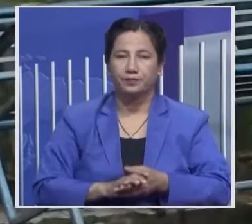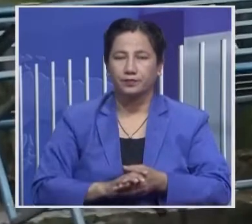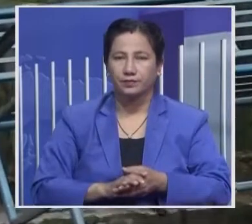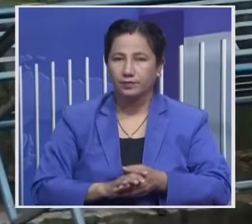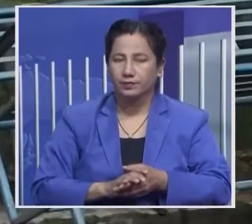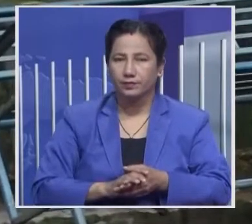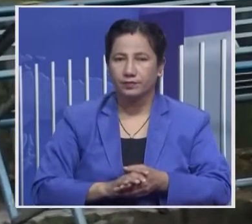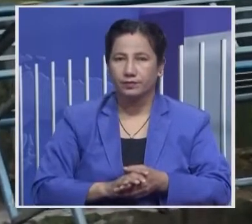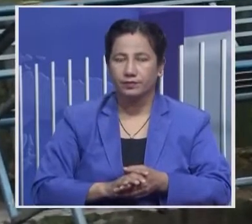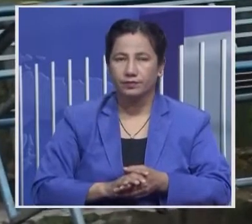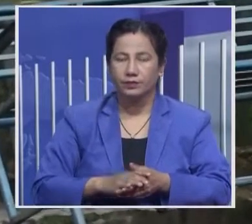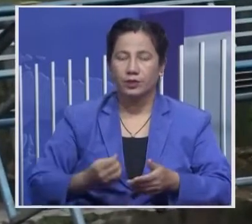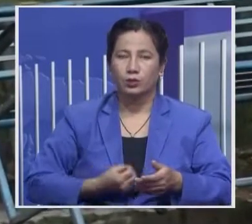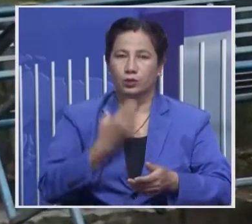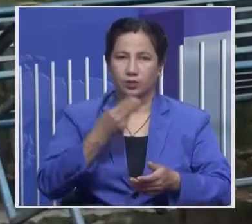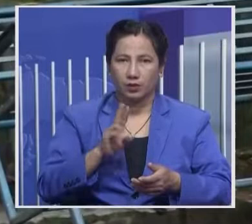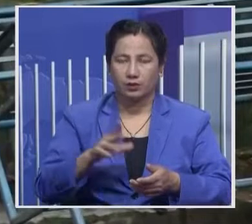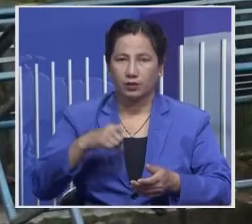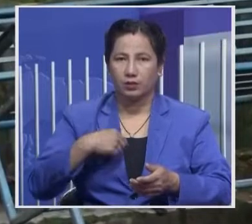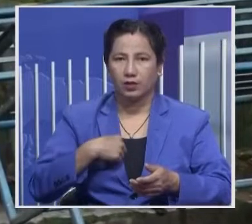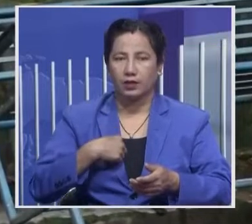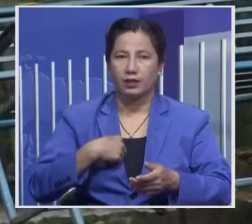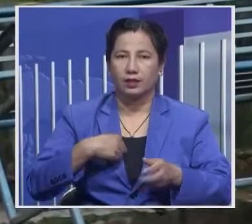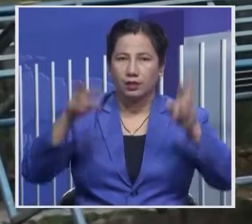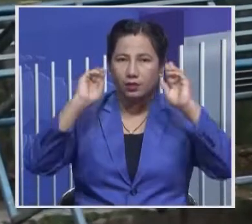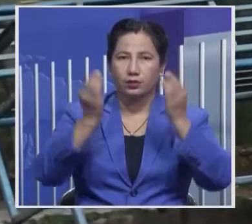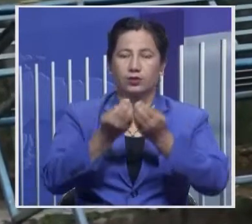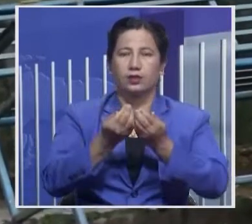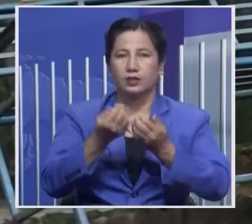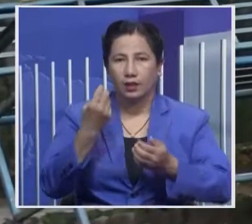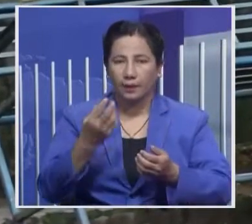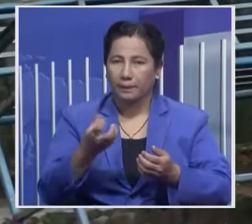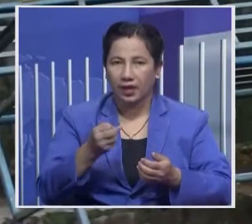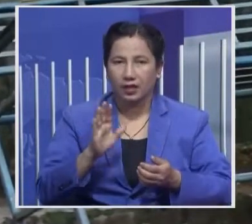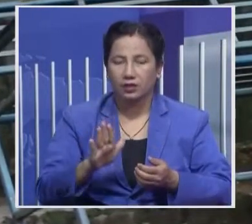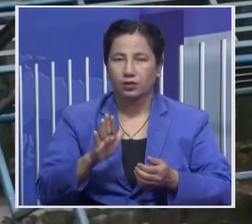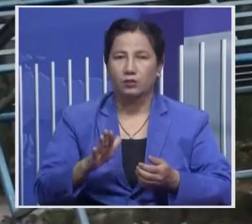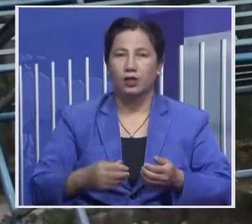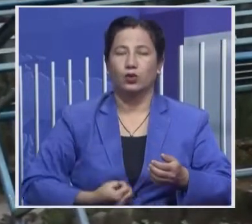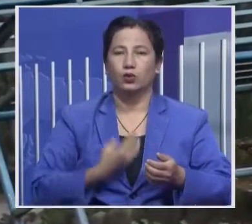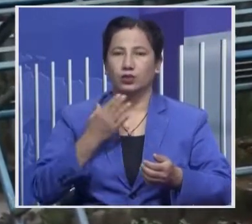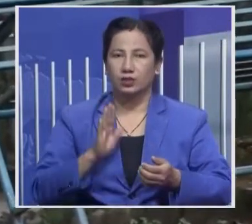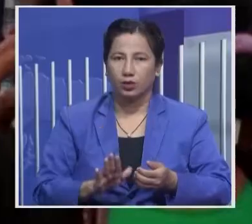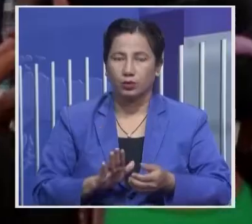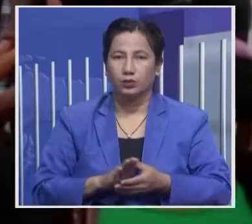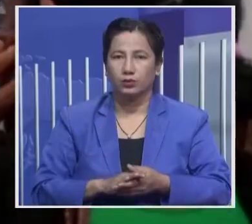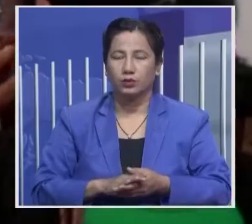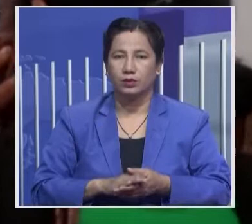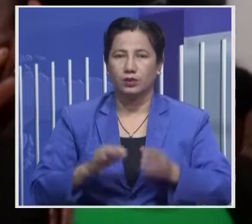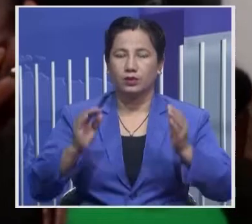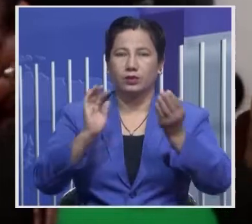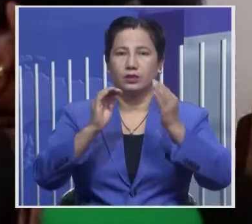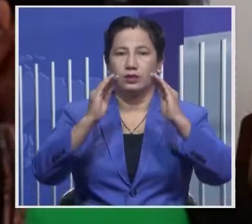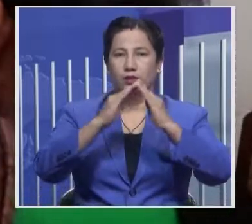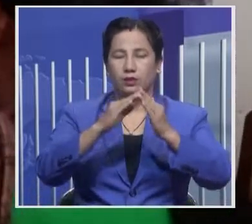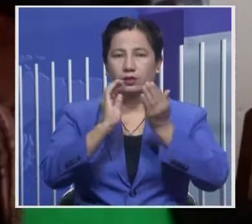खुसी लागेको छ, राम्रै छ, हामीलाई सुरक्षा पाइएको छ, हामीलाई सबतिर पुगेको छ, पालेको छ। घुम्ती सेवाका